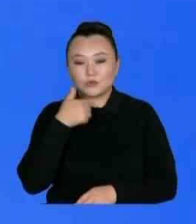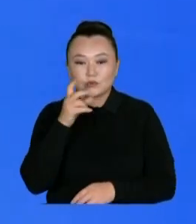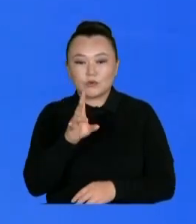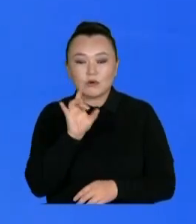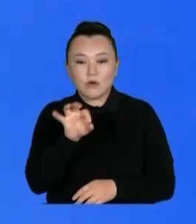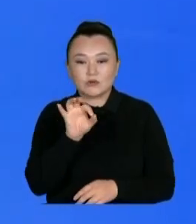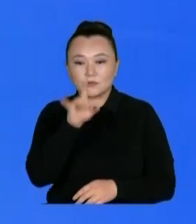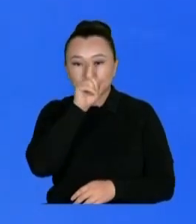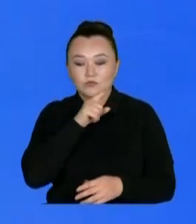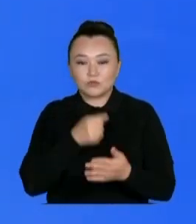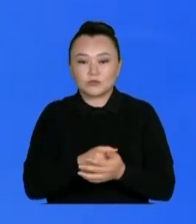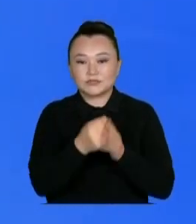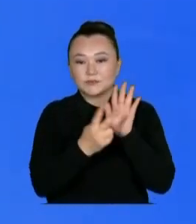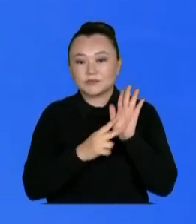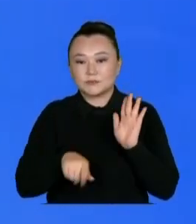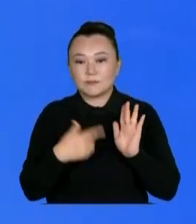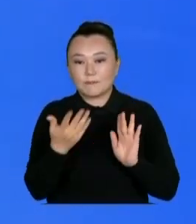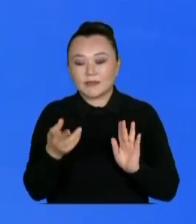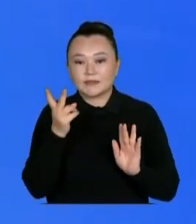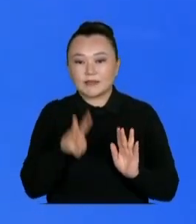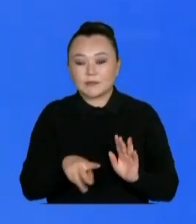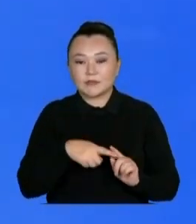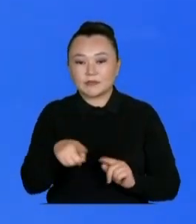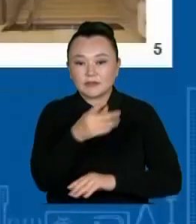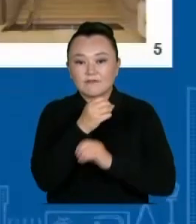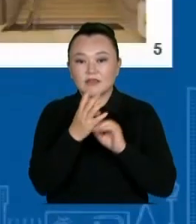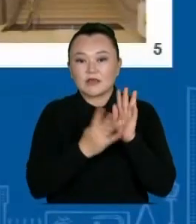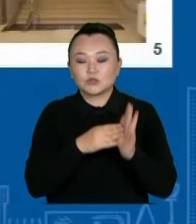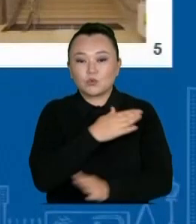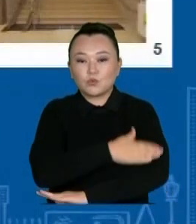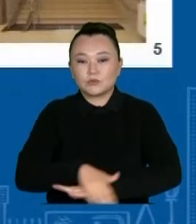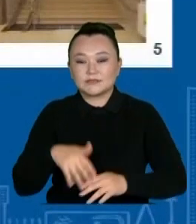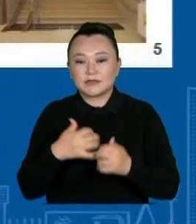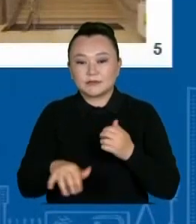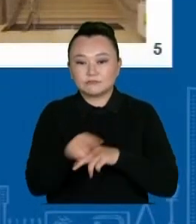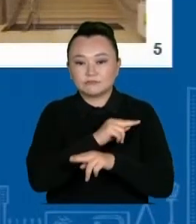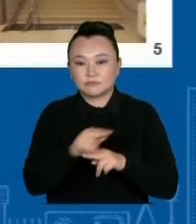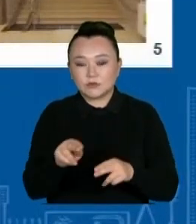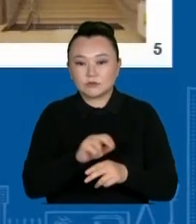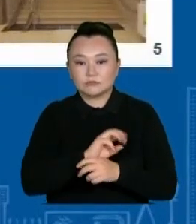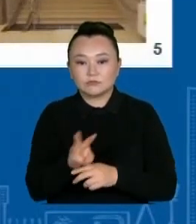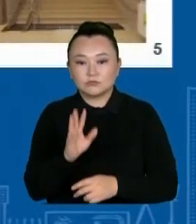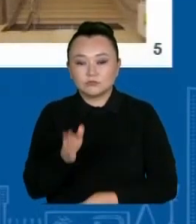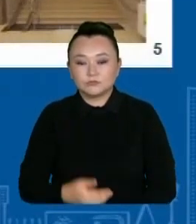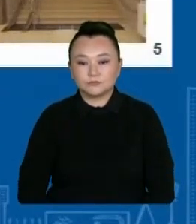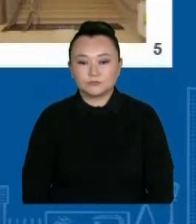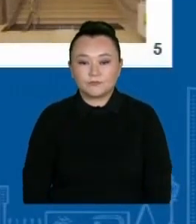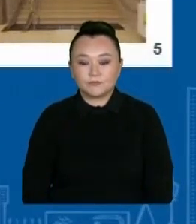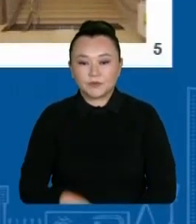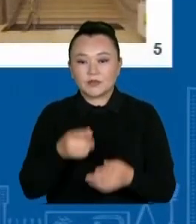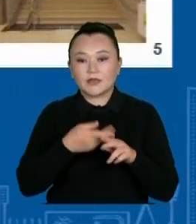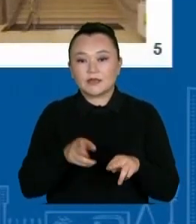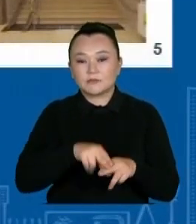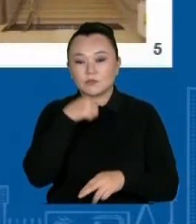дейін ұзындығы 17,5 километр құрайтын 19 көшеге орташа жөндеу жұмыстарын қамтылады. Ағымдағы